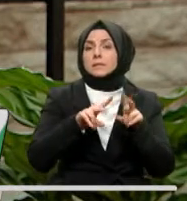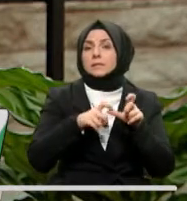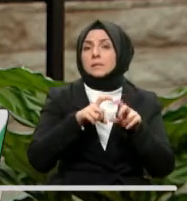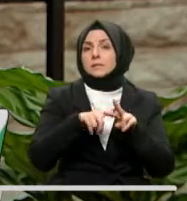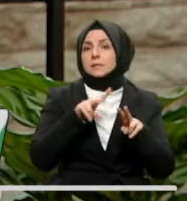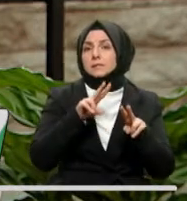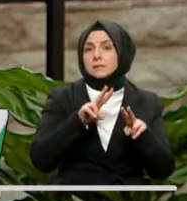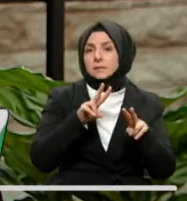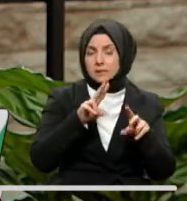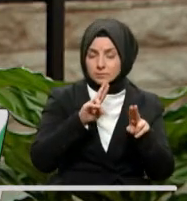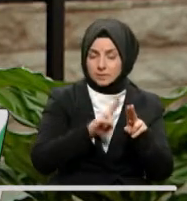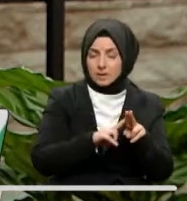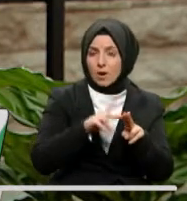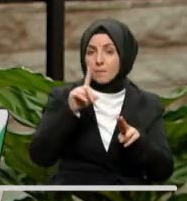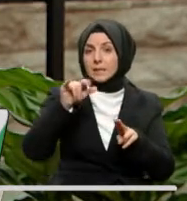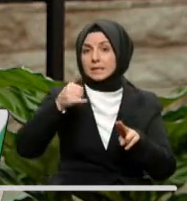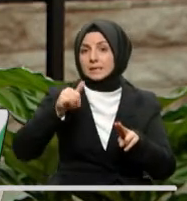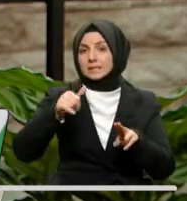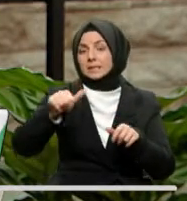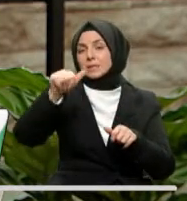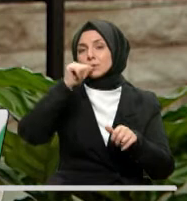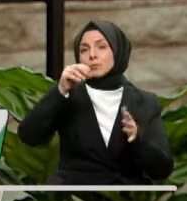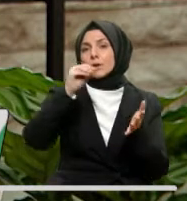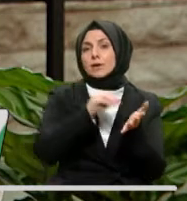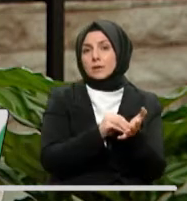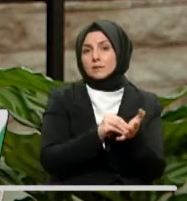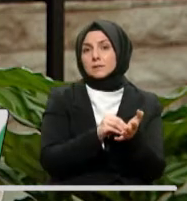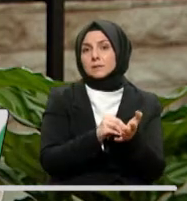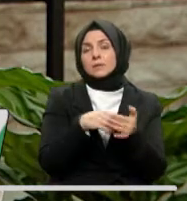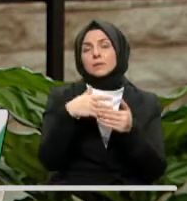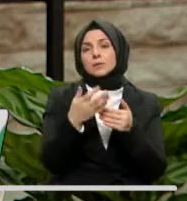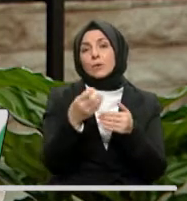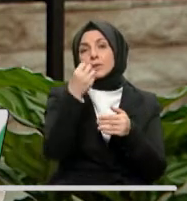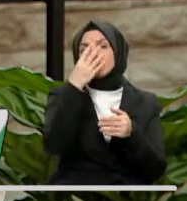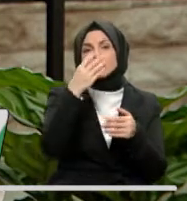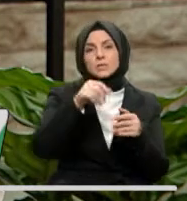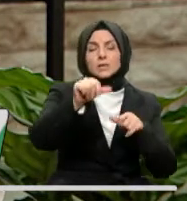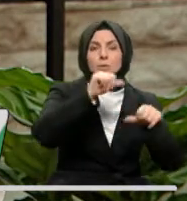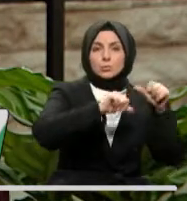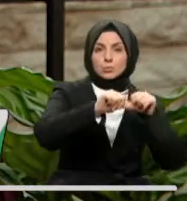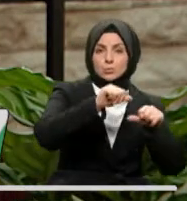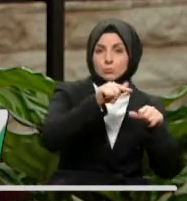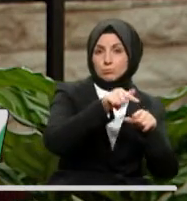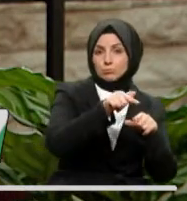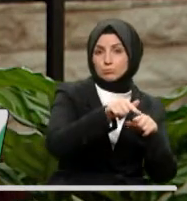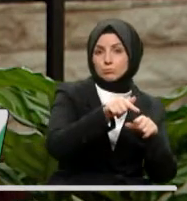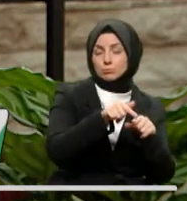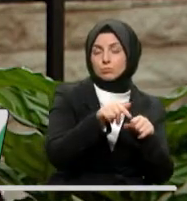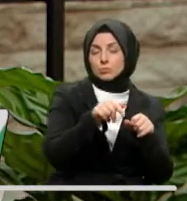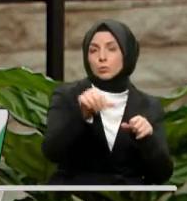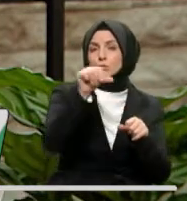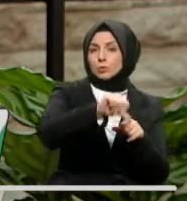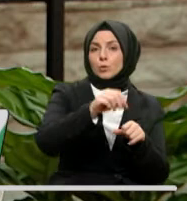bekle tabii ki gün Ondan sonra suyla sulu olabilir ama su ilave edeceğim Tamam ama bunlar temel olarak